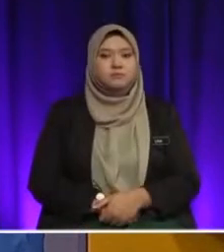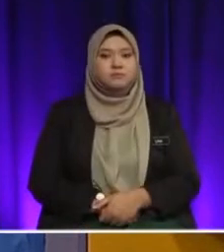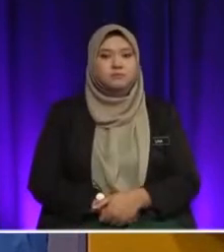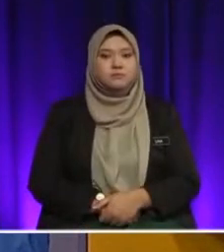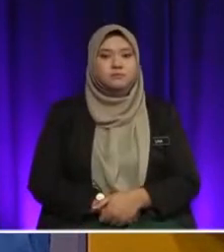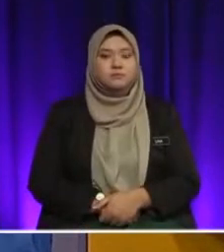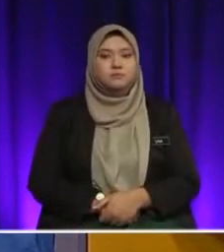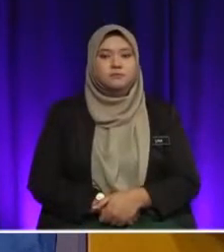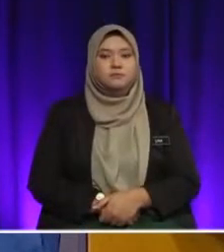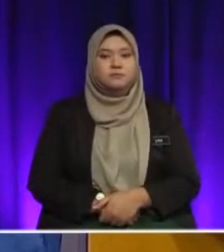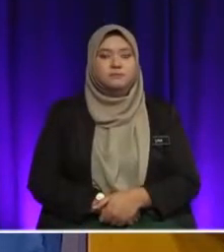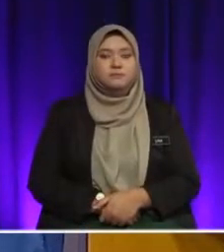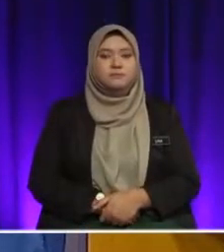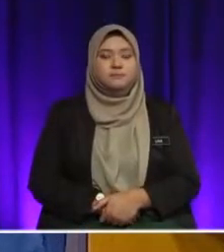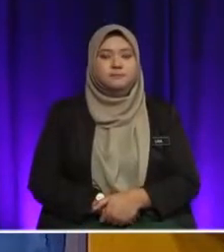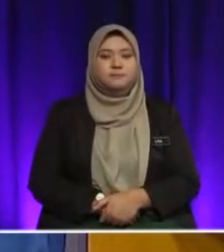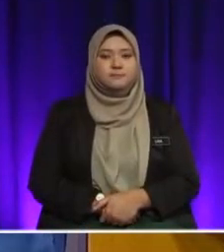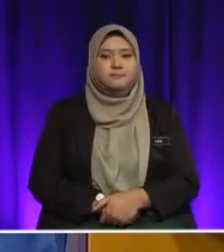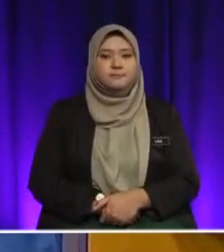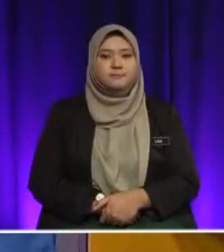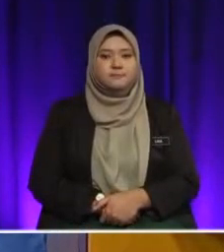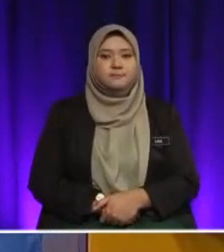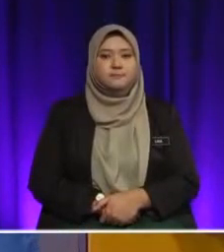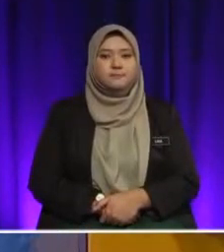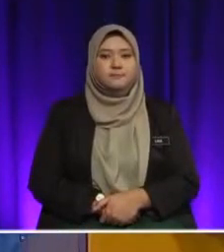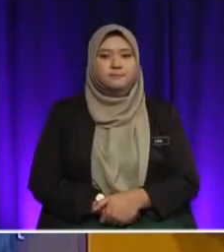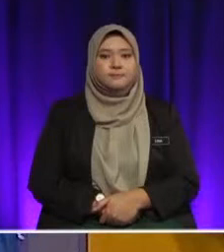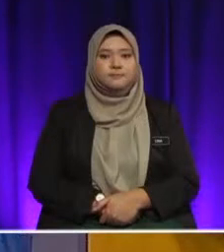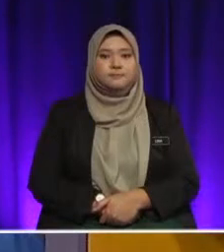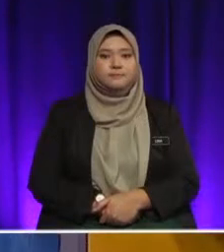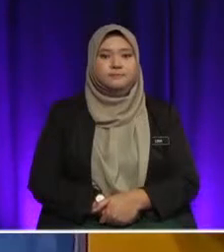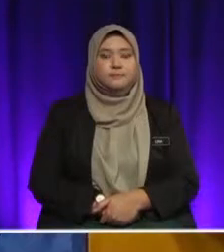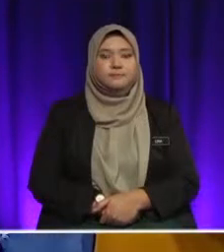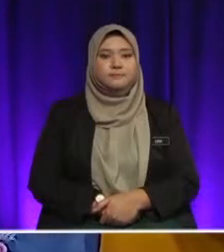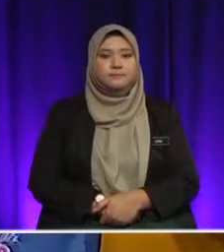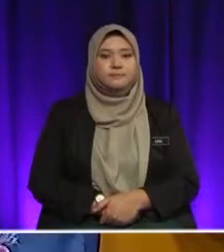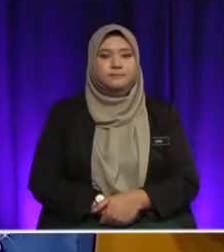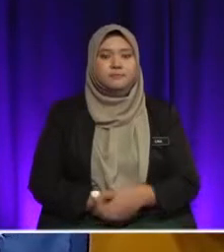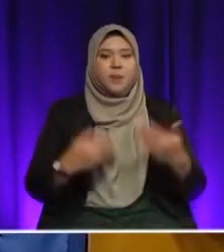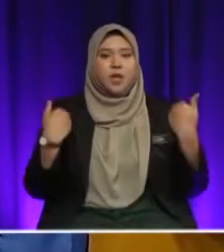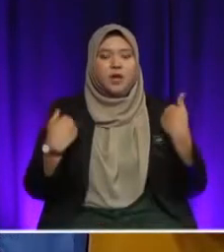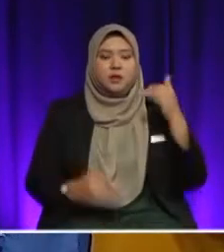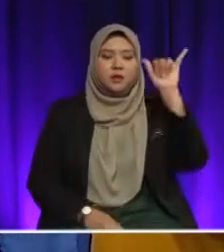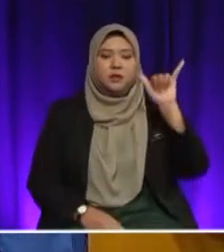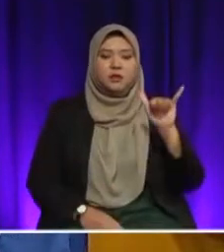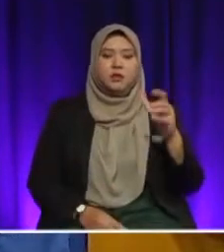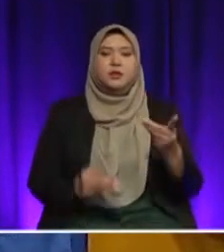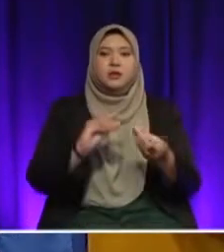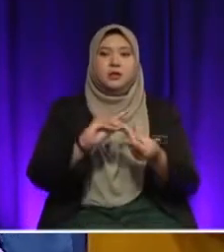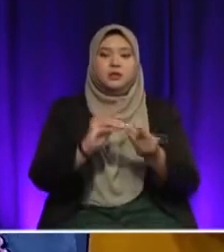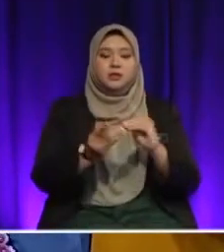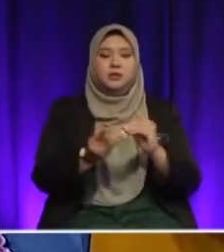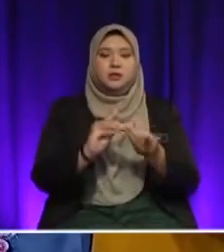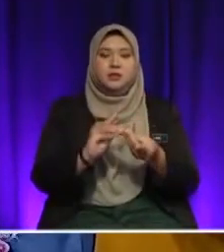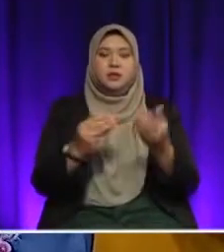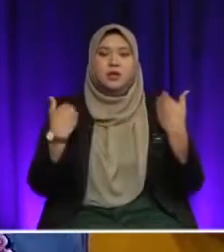ini yang menul pakai tangan aja ini yang paling bukan paling simpel paling simple